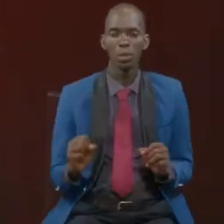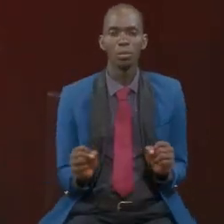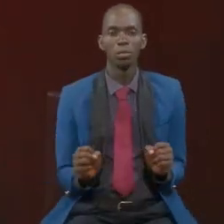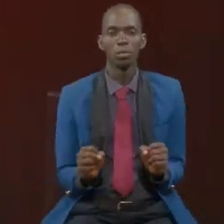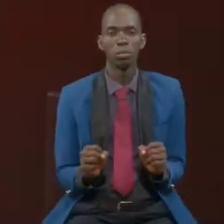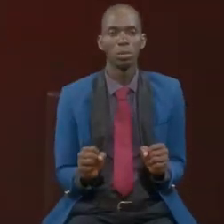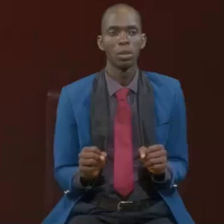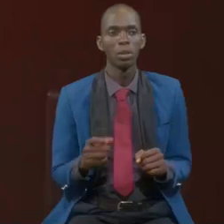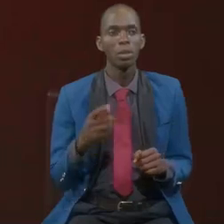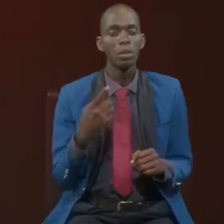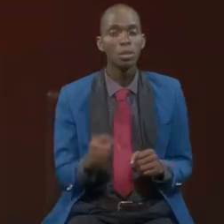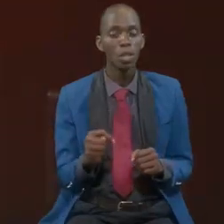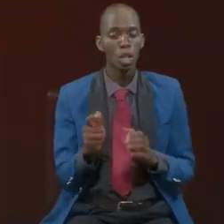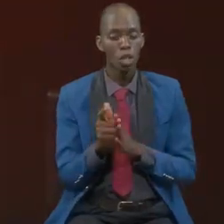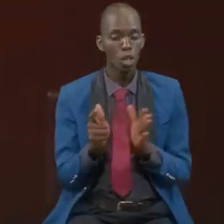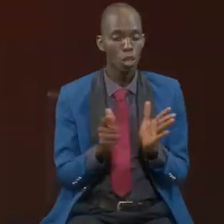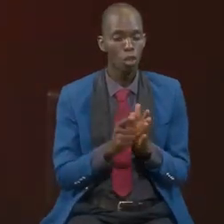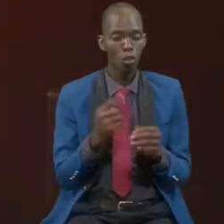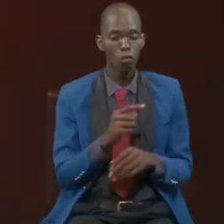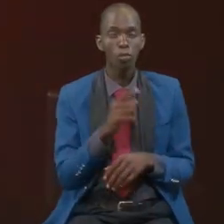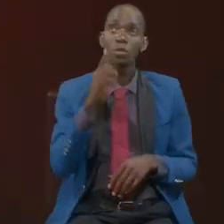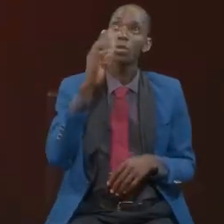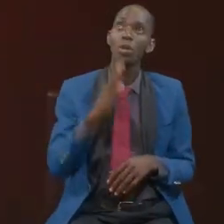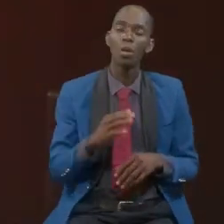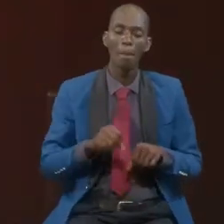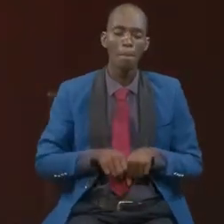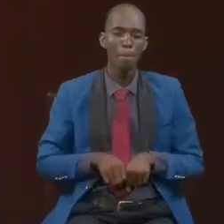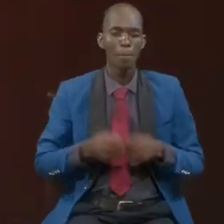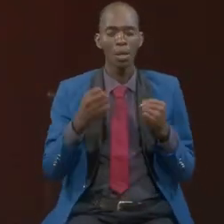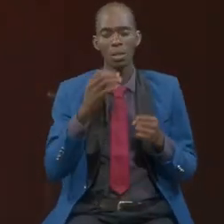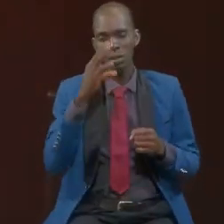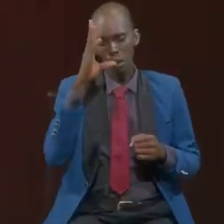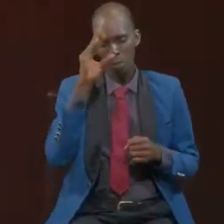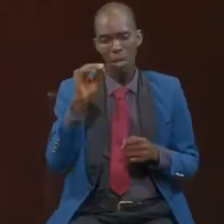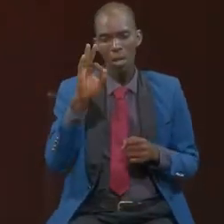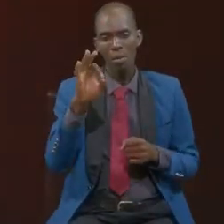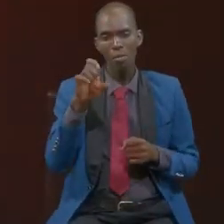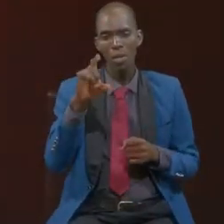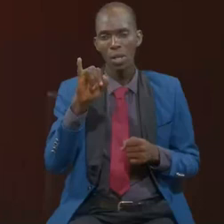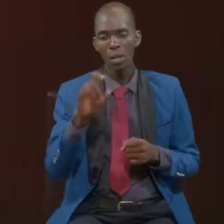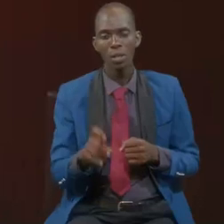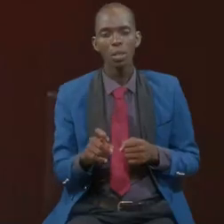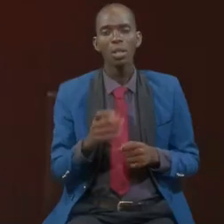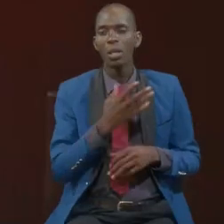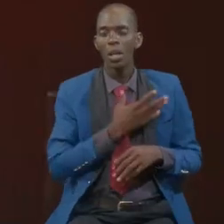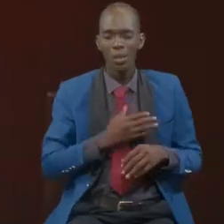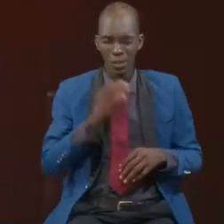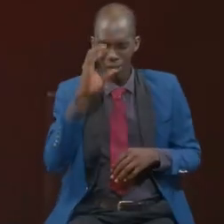Félix effrayé, la loi de Dieu l'a sondé, l'a